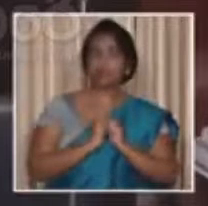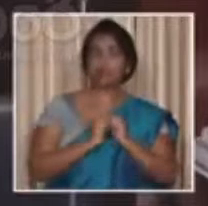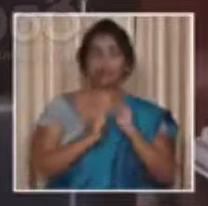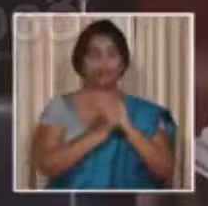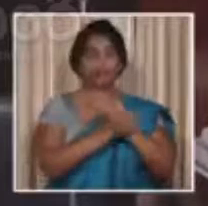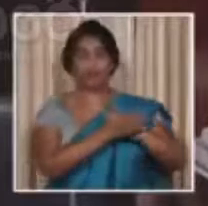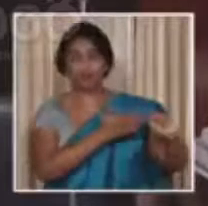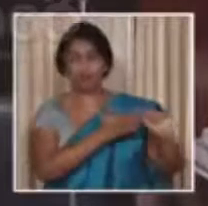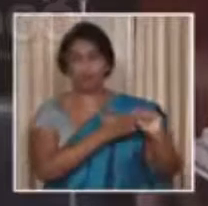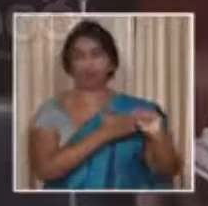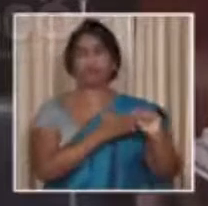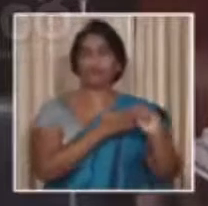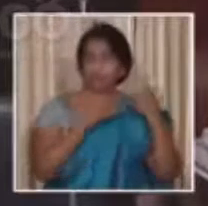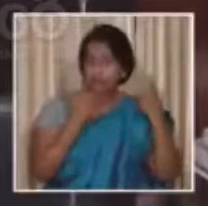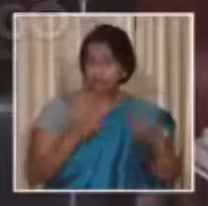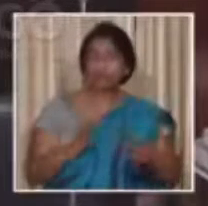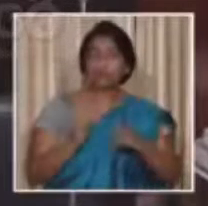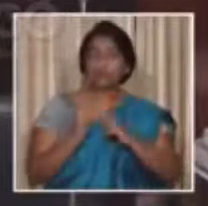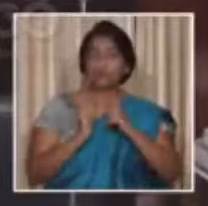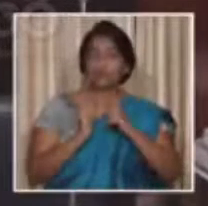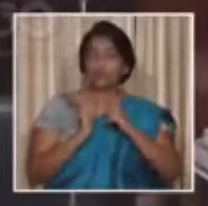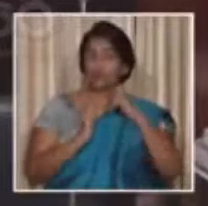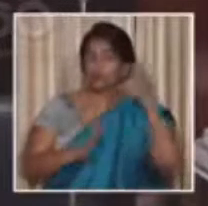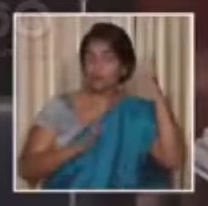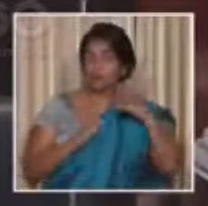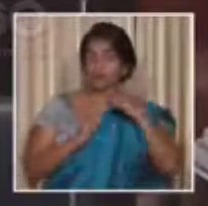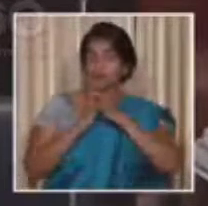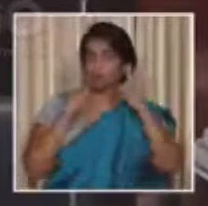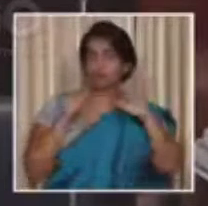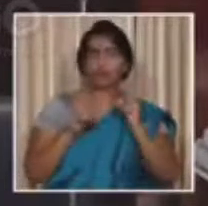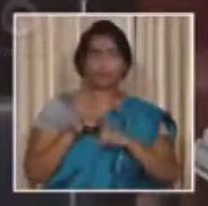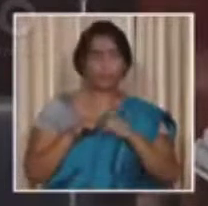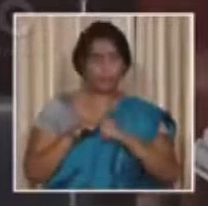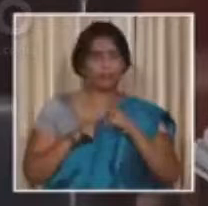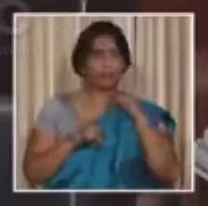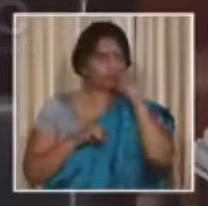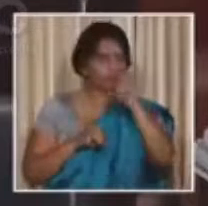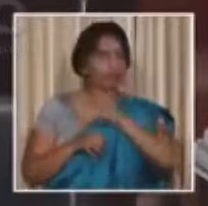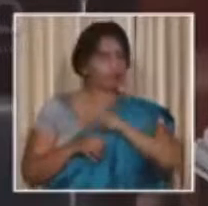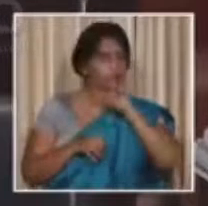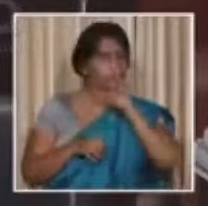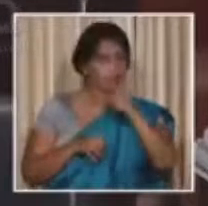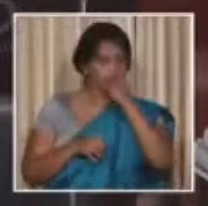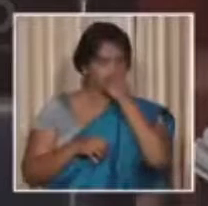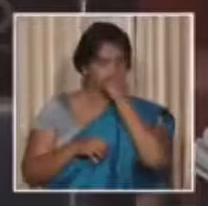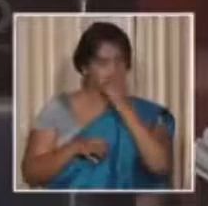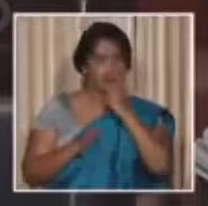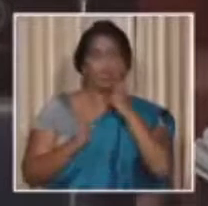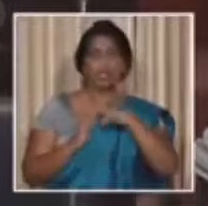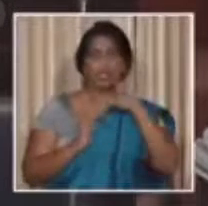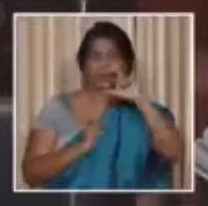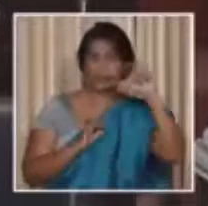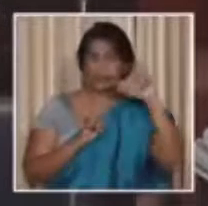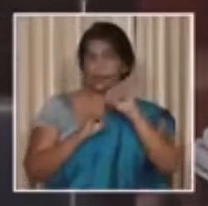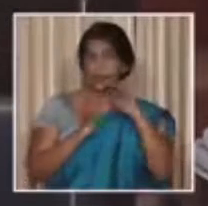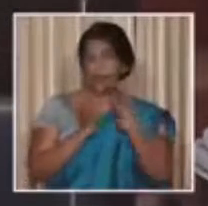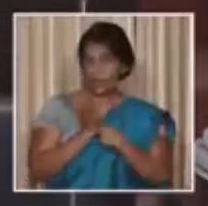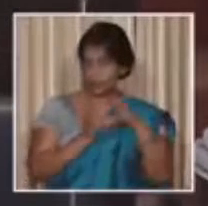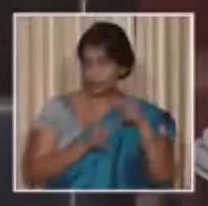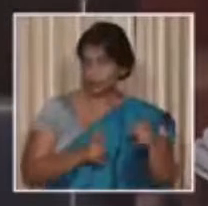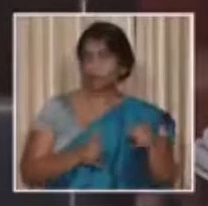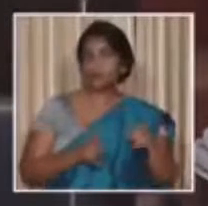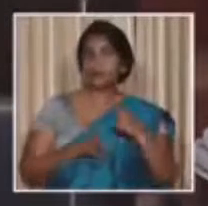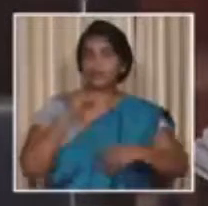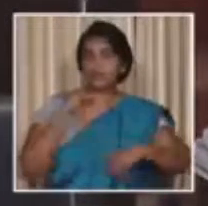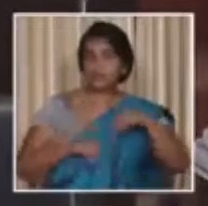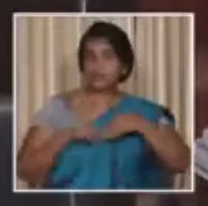වෙලා ඒ වගේම ජාත්‍යන්තර වශයෙන් විශාල ප්‍රශ්නයක් ඇති වෙලා තියෙනවා ඔබතුමාට මම කියන්න ඕන. ICCPR එක යටතේ ජද්ද